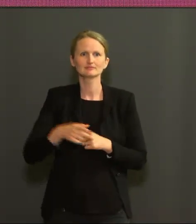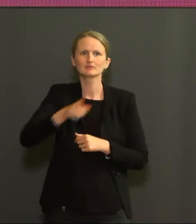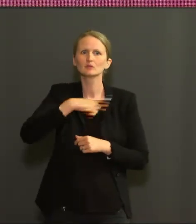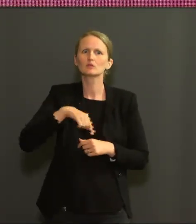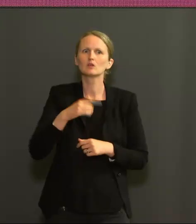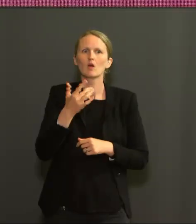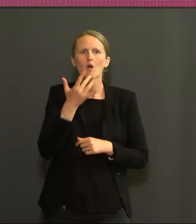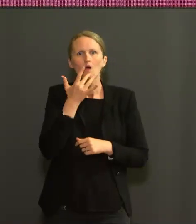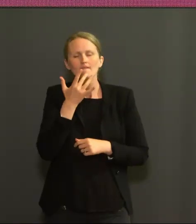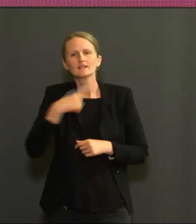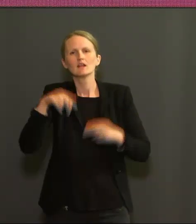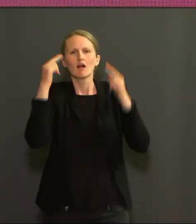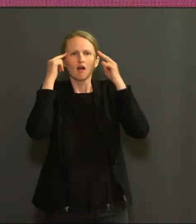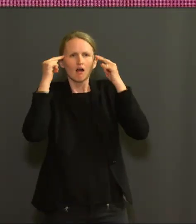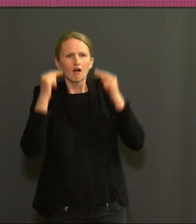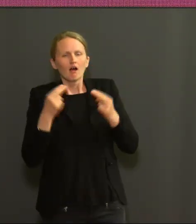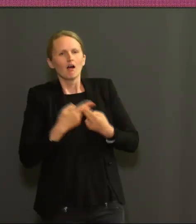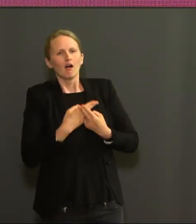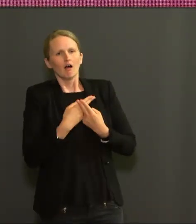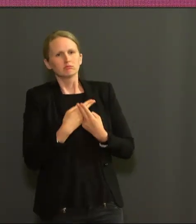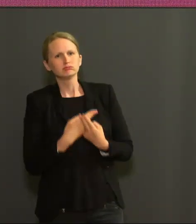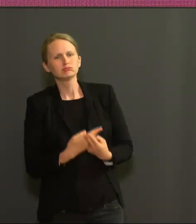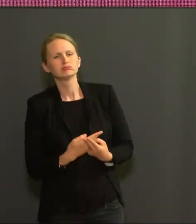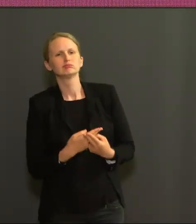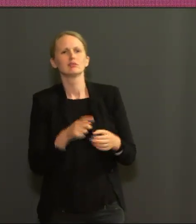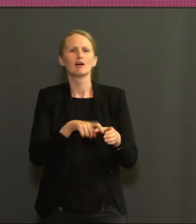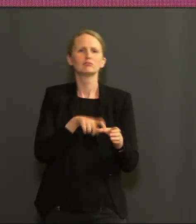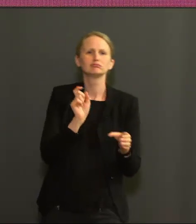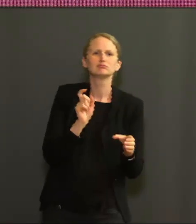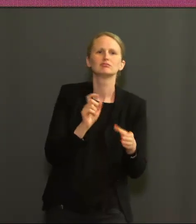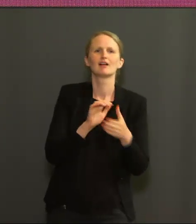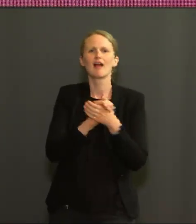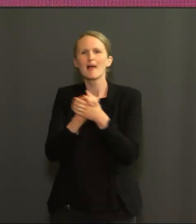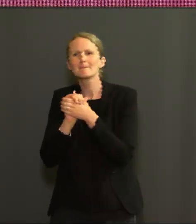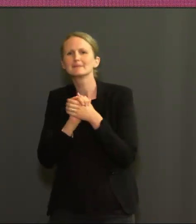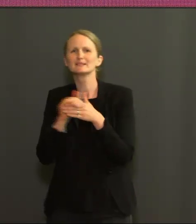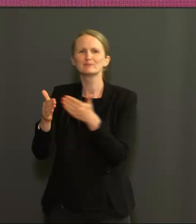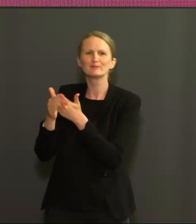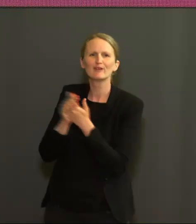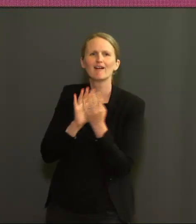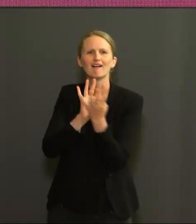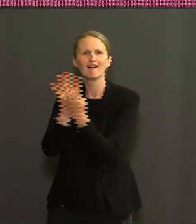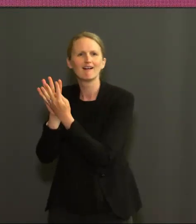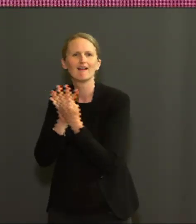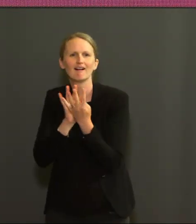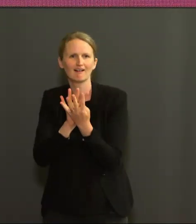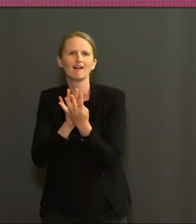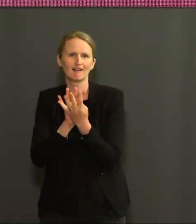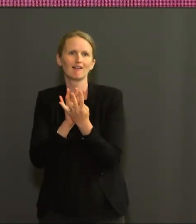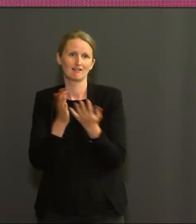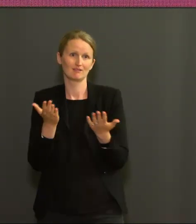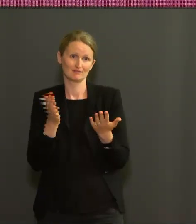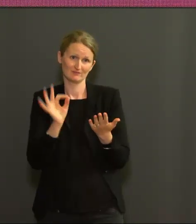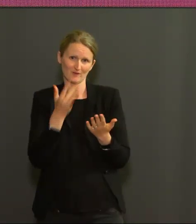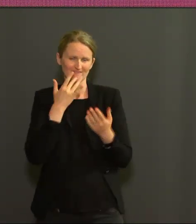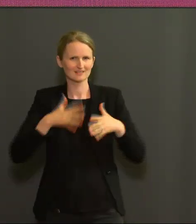nous retrouver avec les nôtres dans un contexte plus serein. En cette veille de départ en vacances,